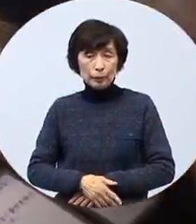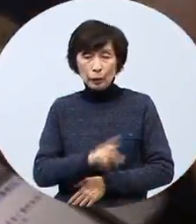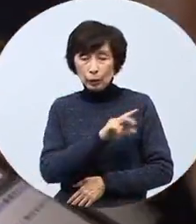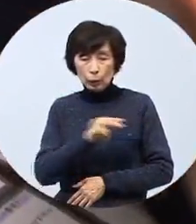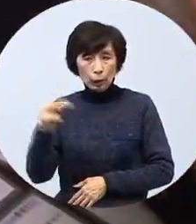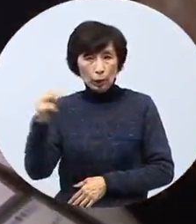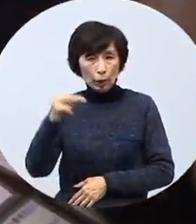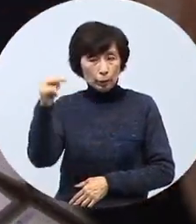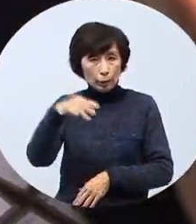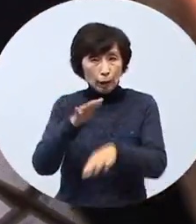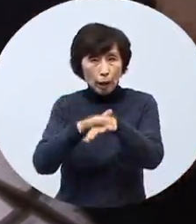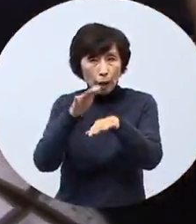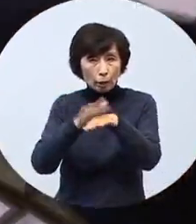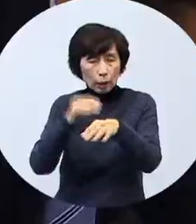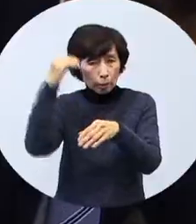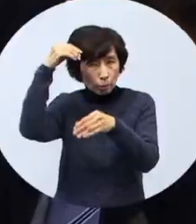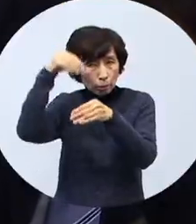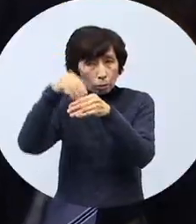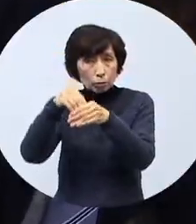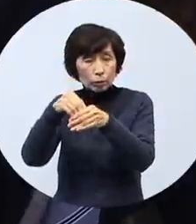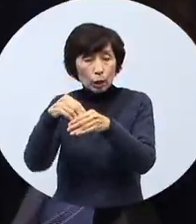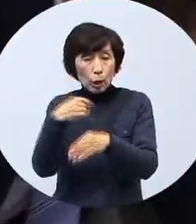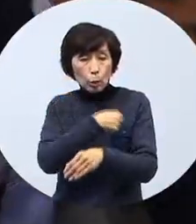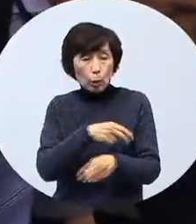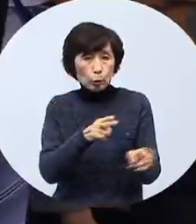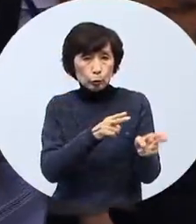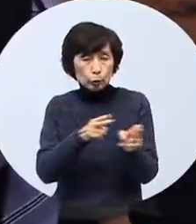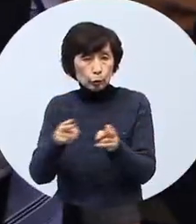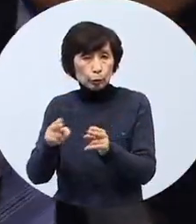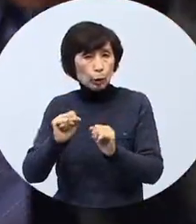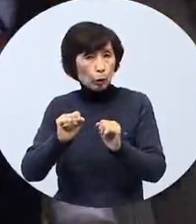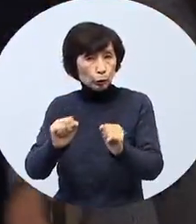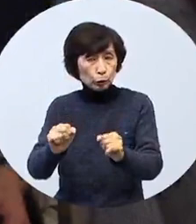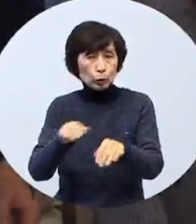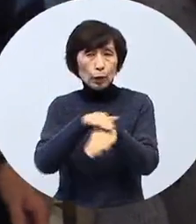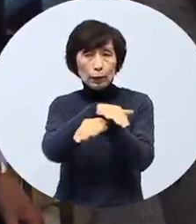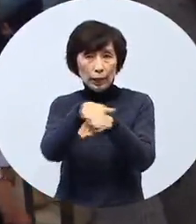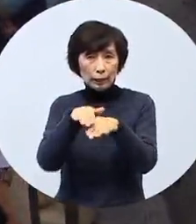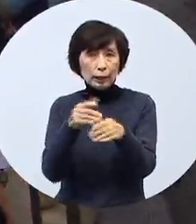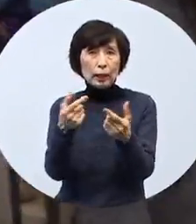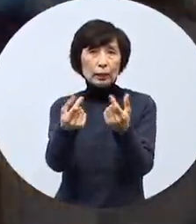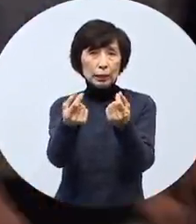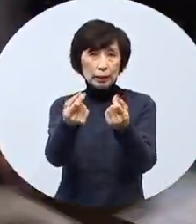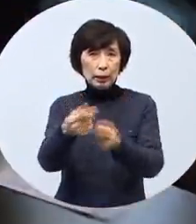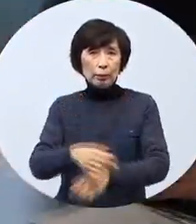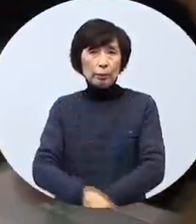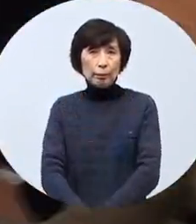角度から物事を考えて、心の準備をしておくことが大切ですね。